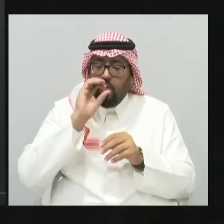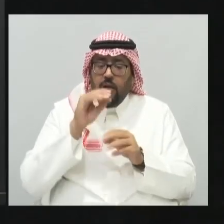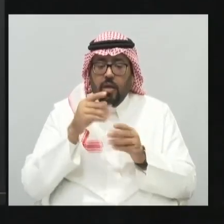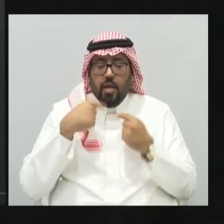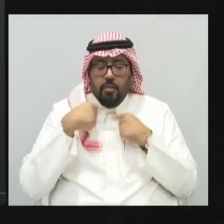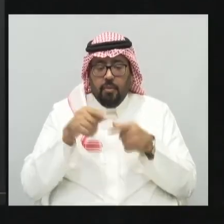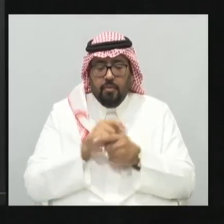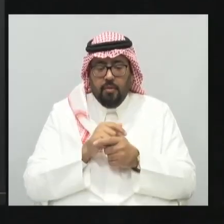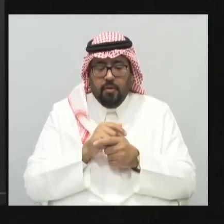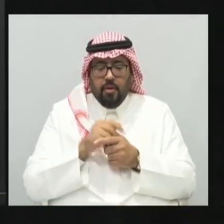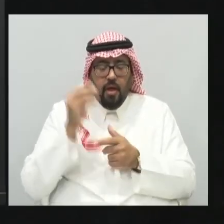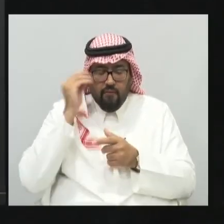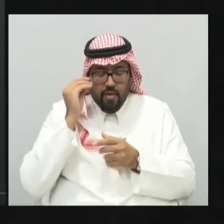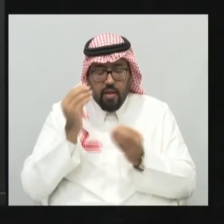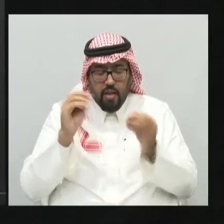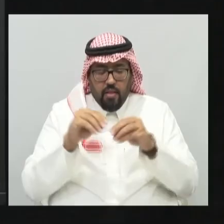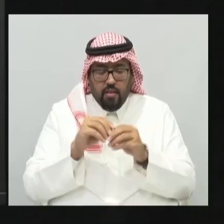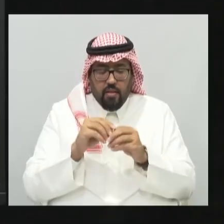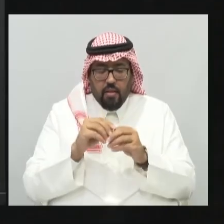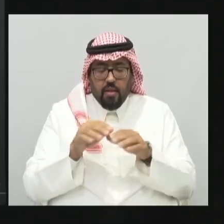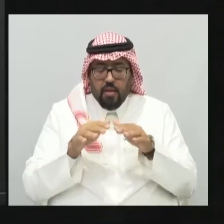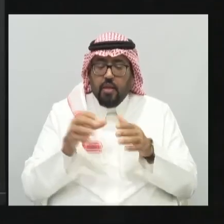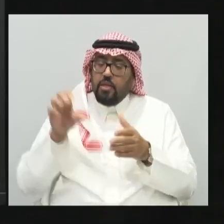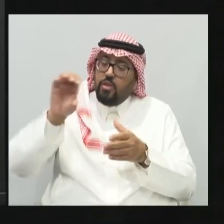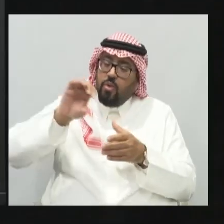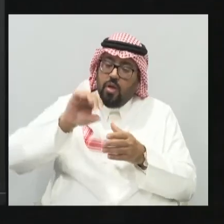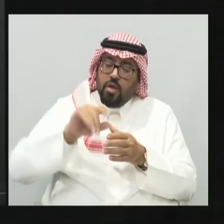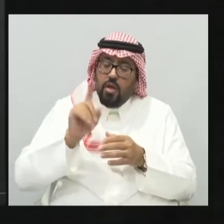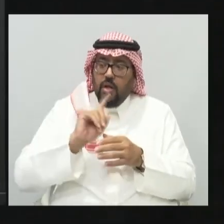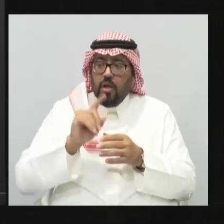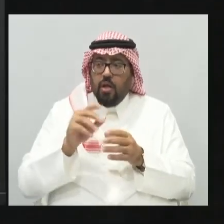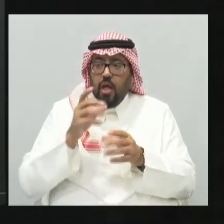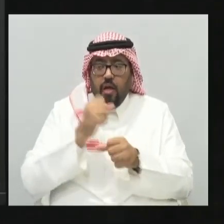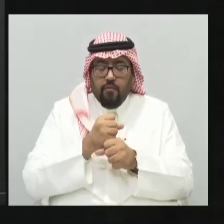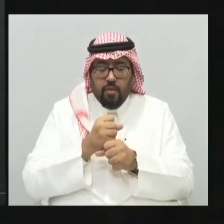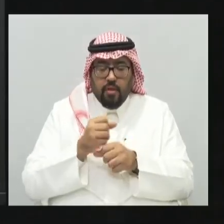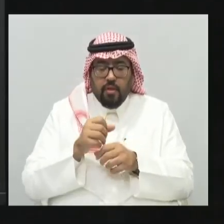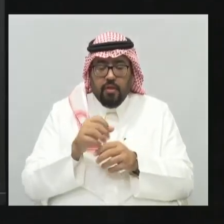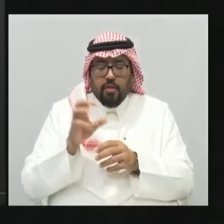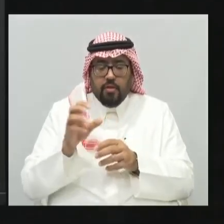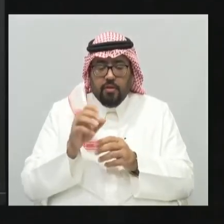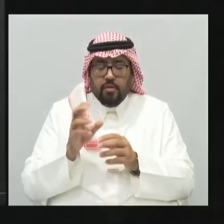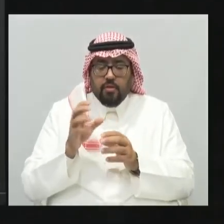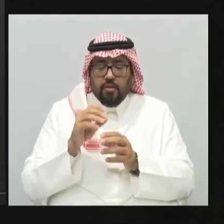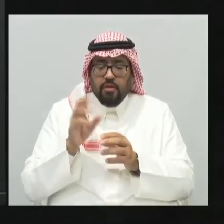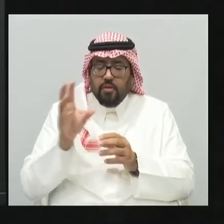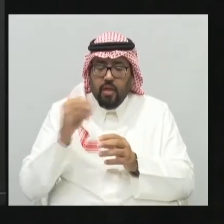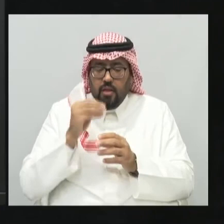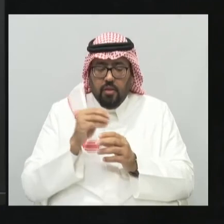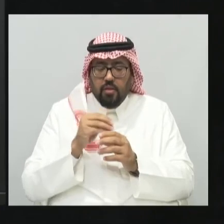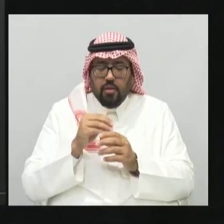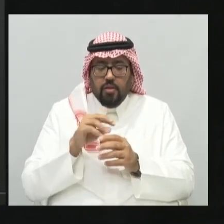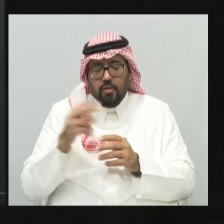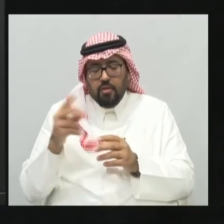اللي امامنا وعرفنا ايضا ان السوائل لا تحافظ على اشكالها بل تاخذ